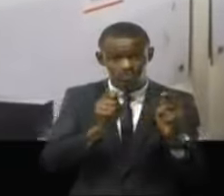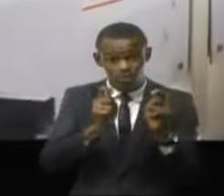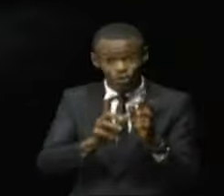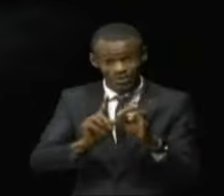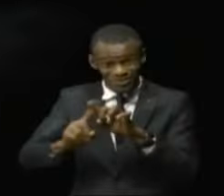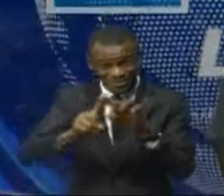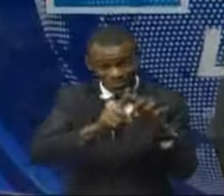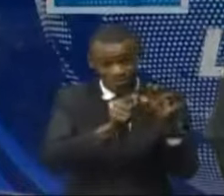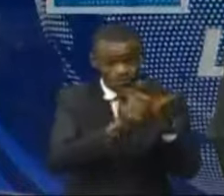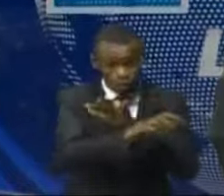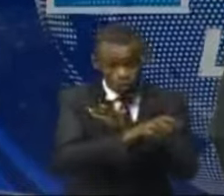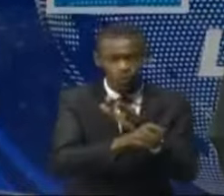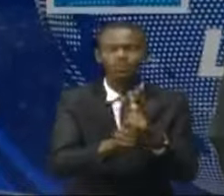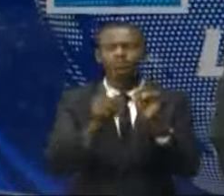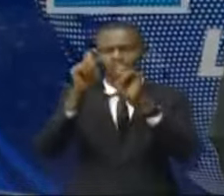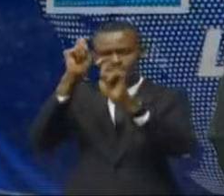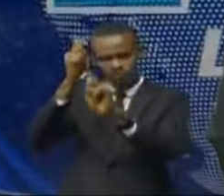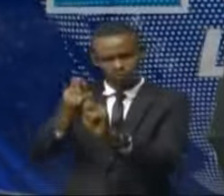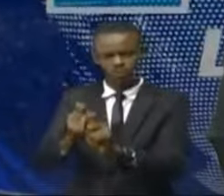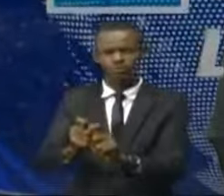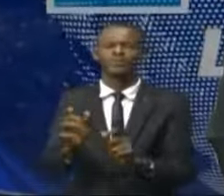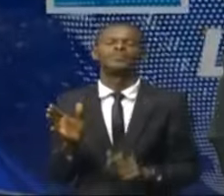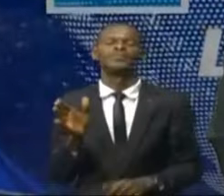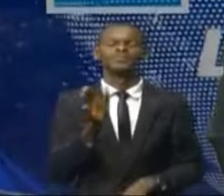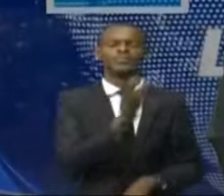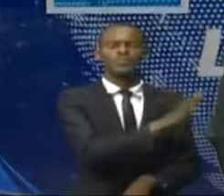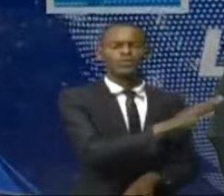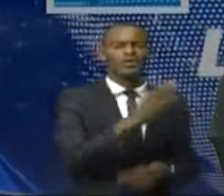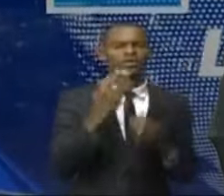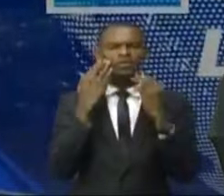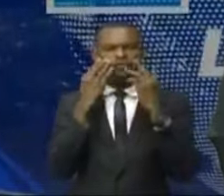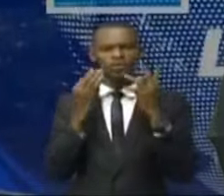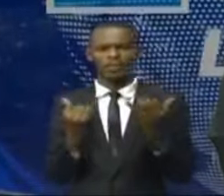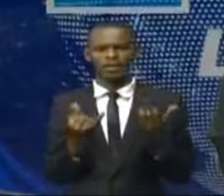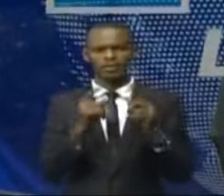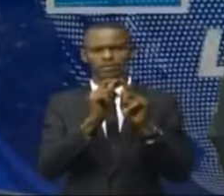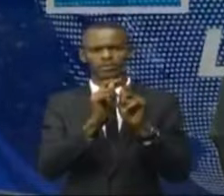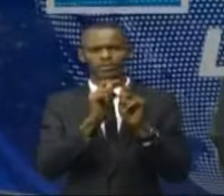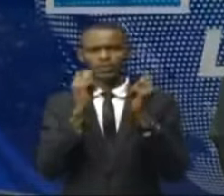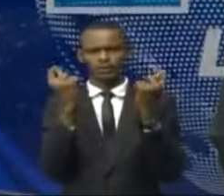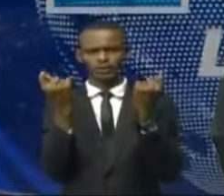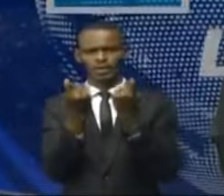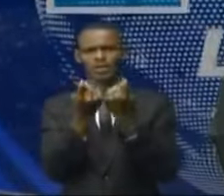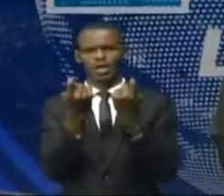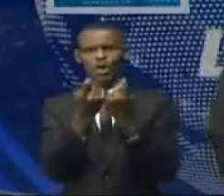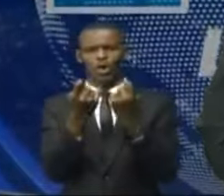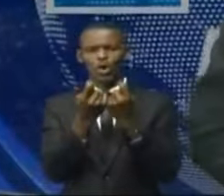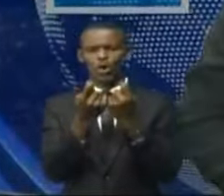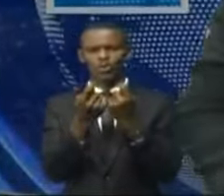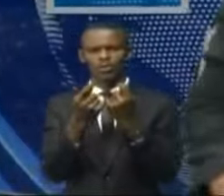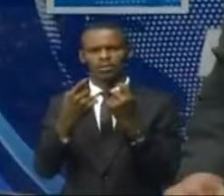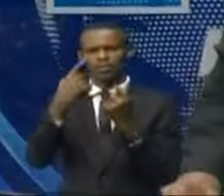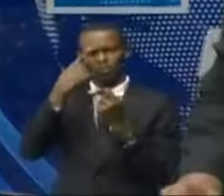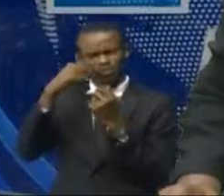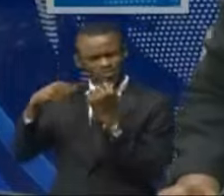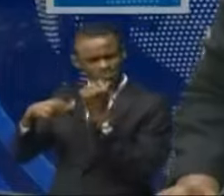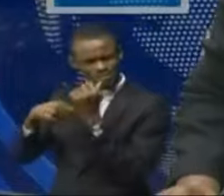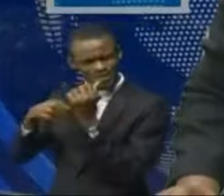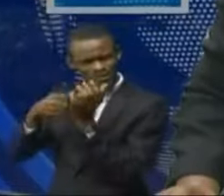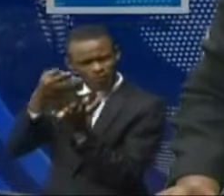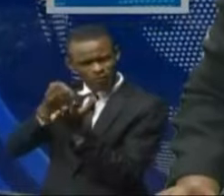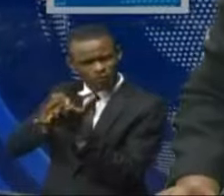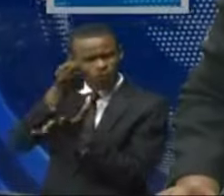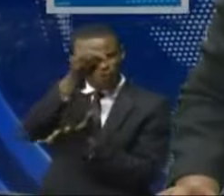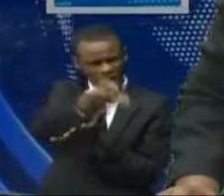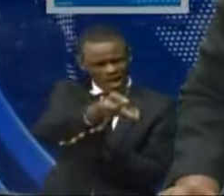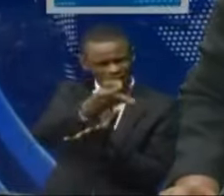de la presse. Rideau sur la table ronde des bailleurs de fonds autour du plan national de renforcement des capacités. Parmi